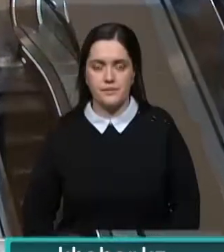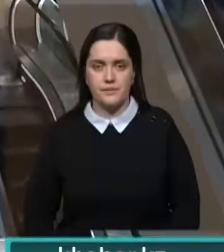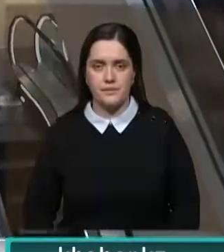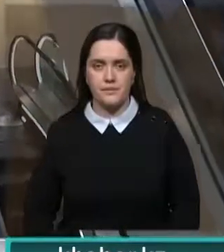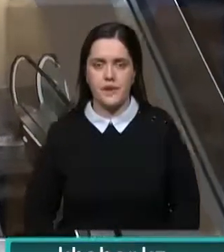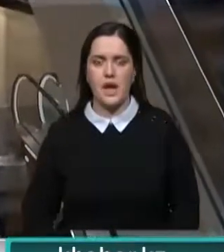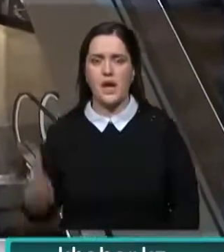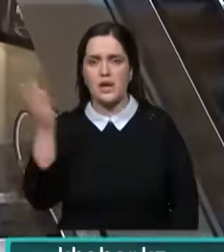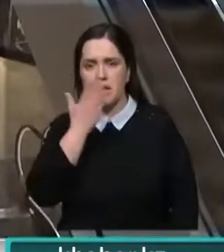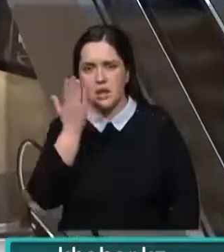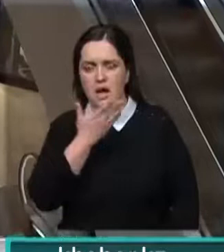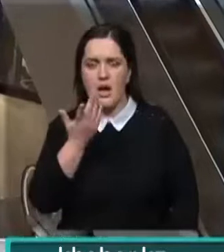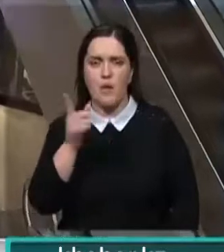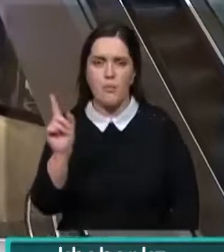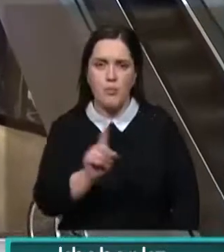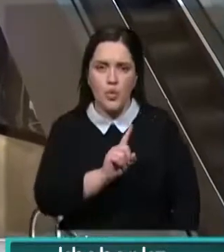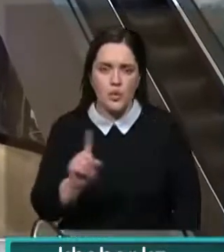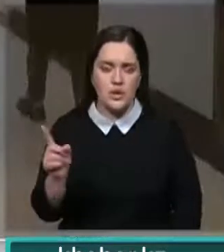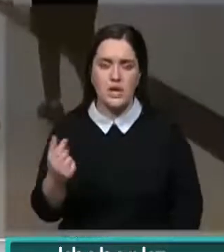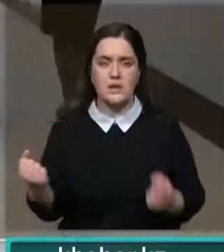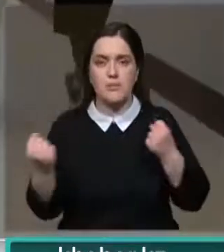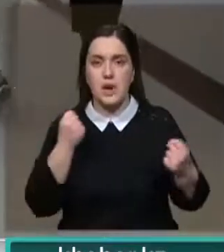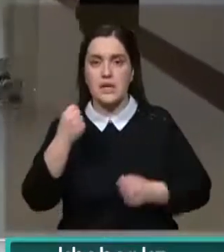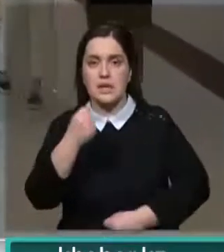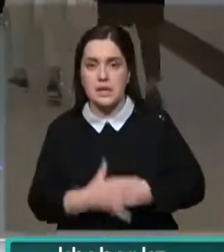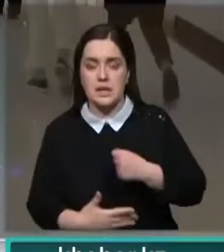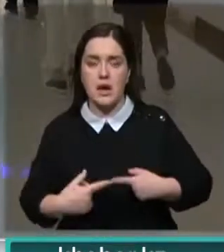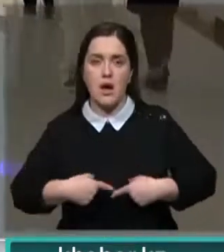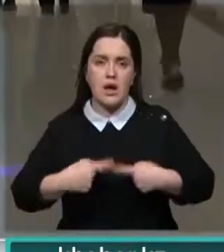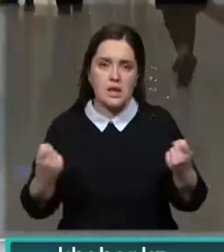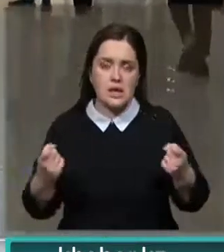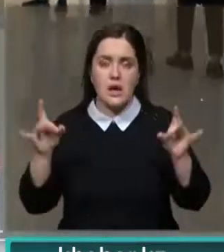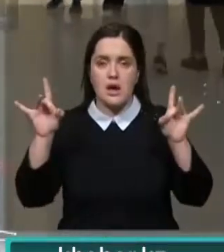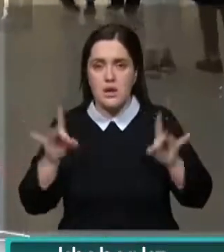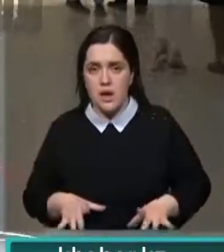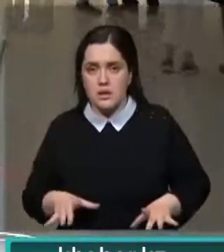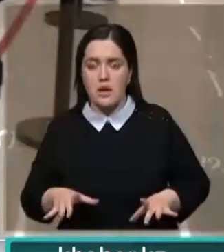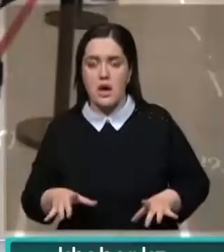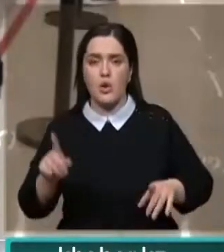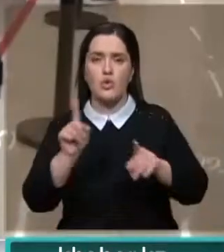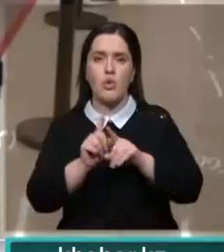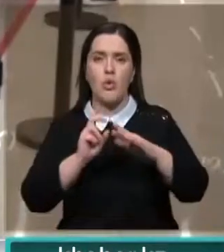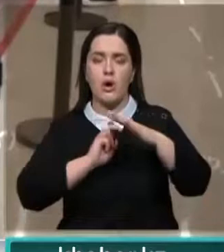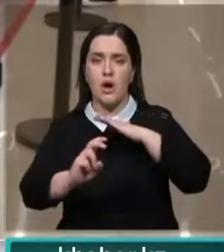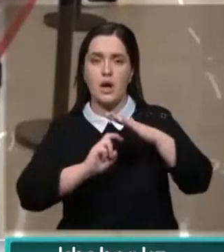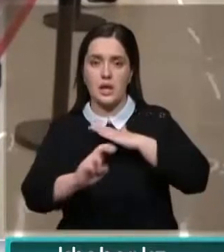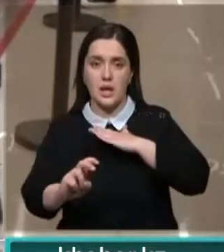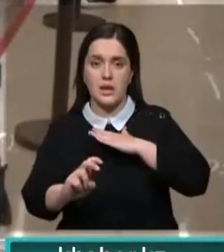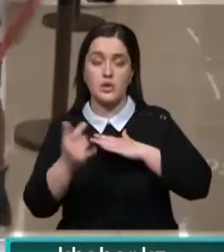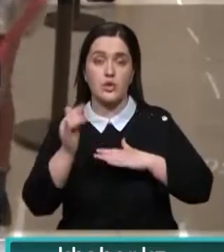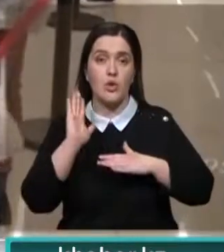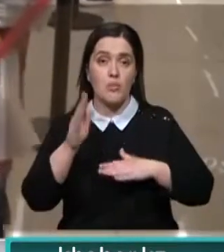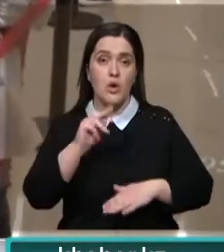Кинотеатры, театры, музеи, фитнес и спа-центры, отели и объекты питания, а также канатные дороги на зимних курортах теперь